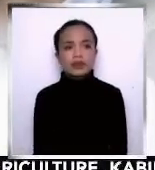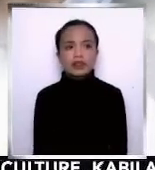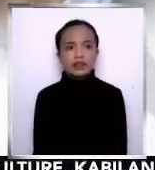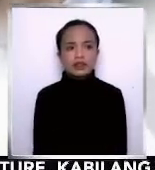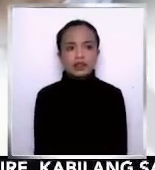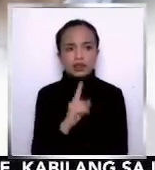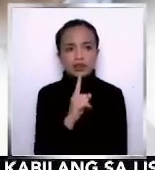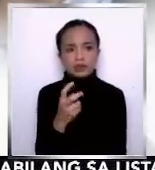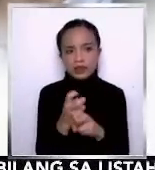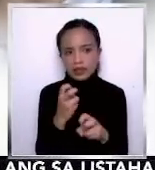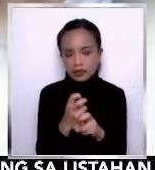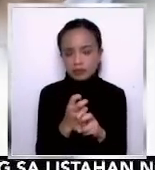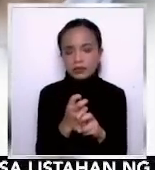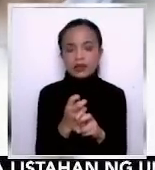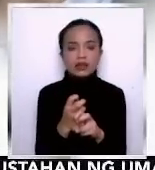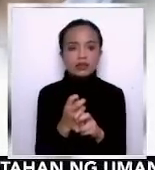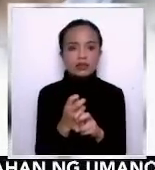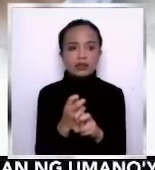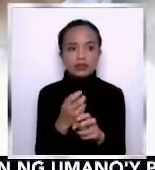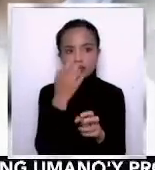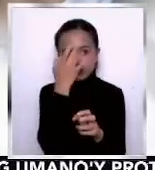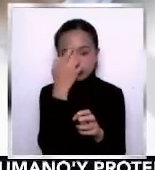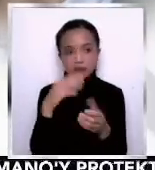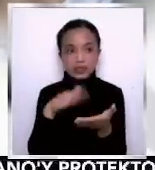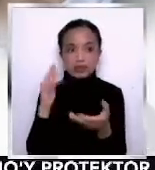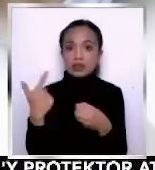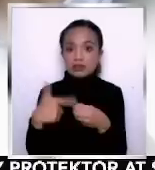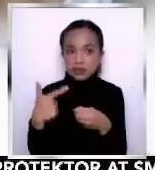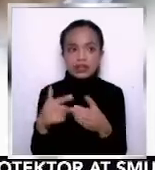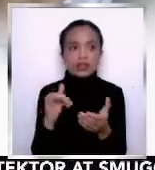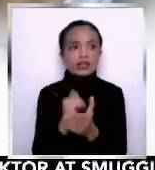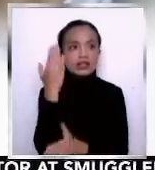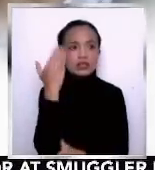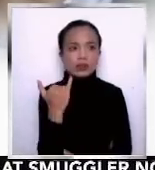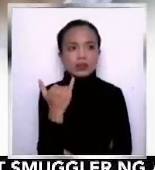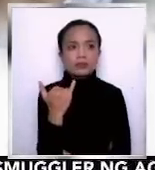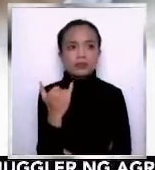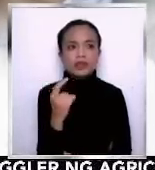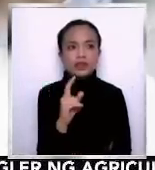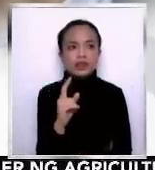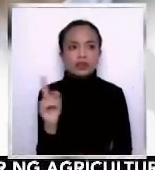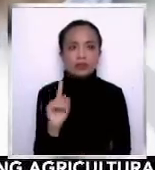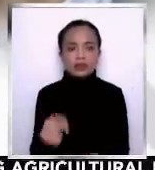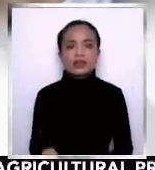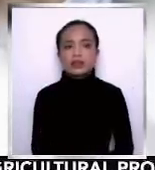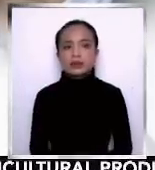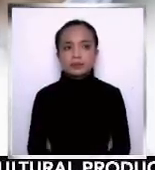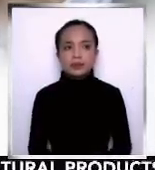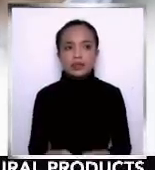ating fuel, kaya ipapaabot po natin itong kanilang